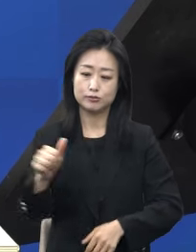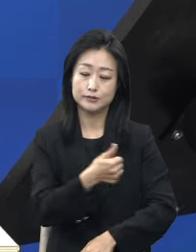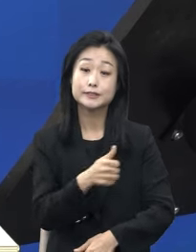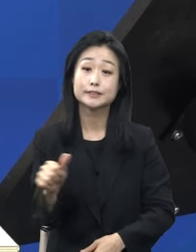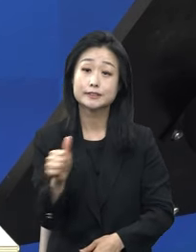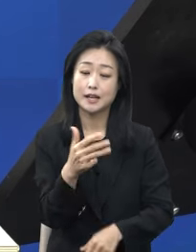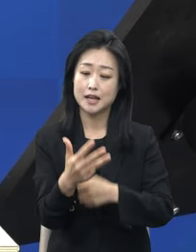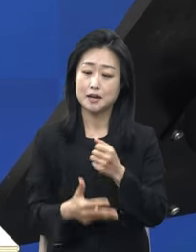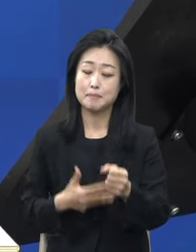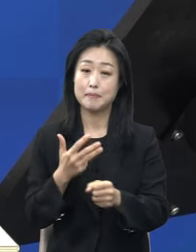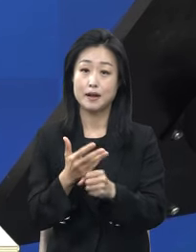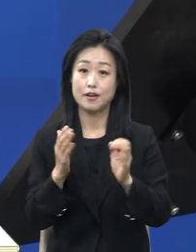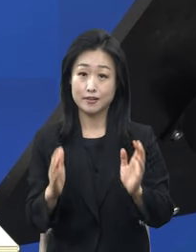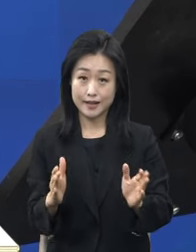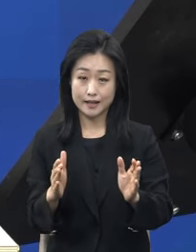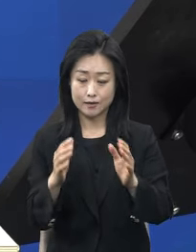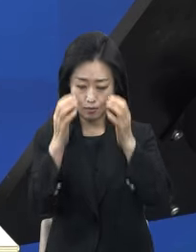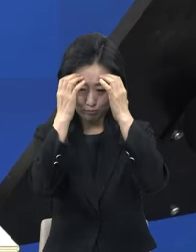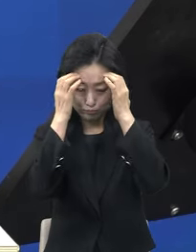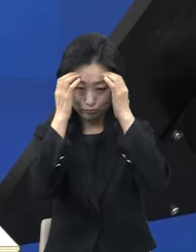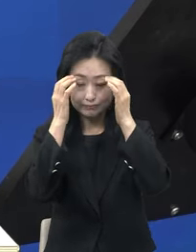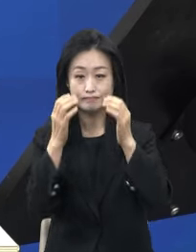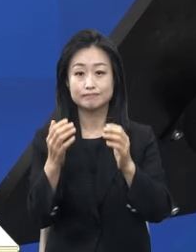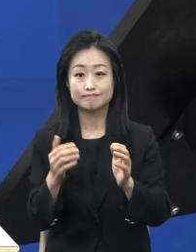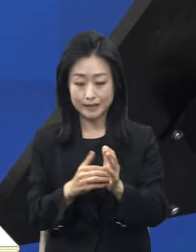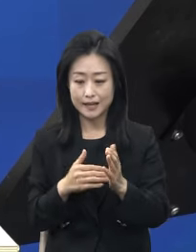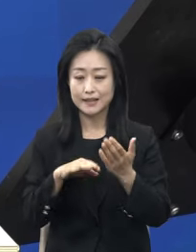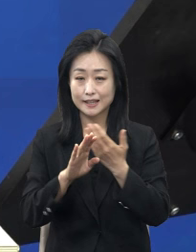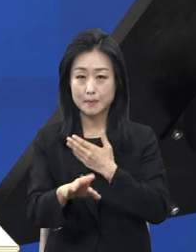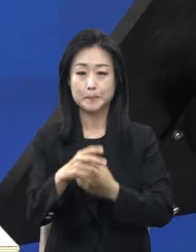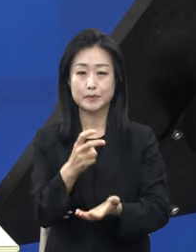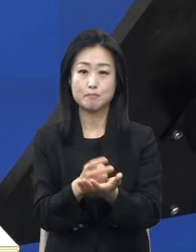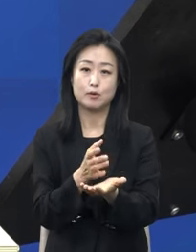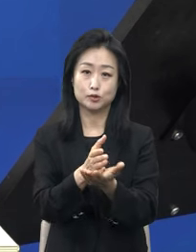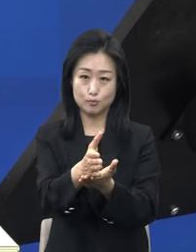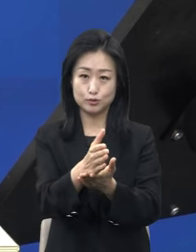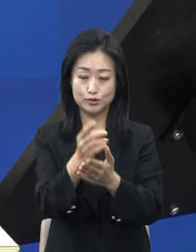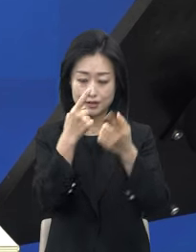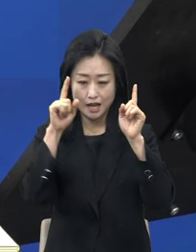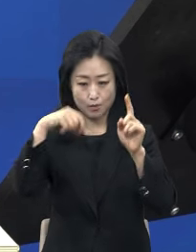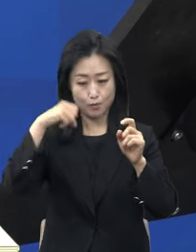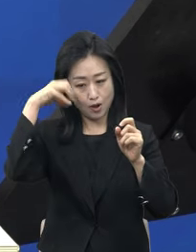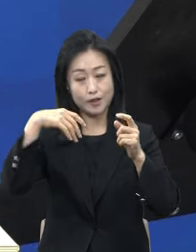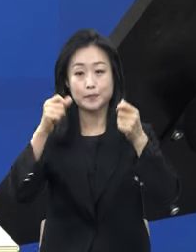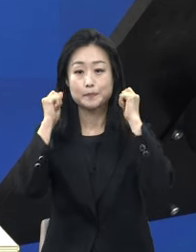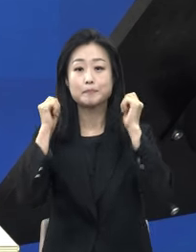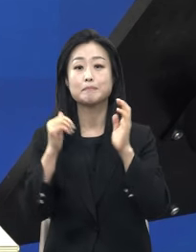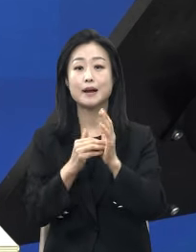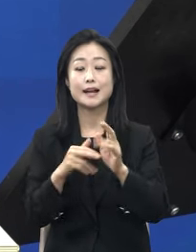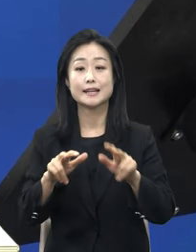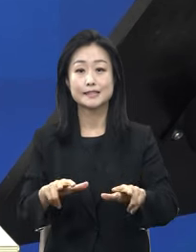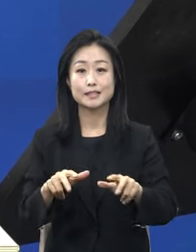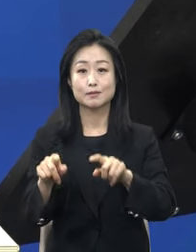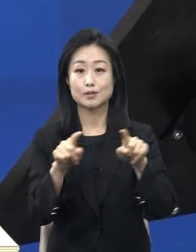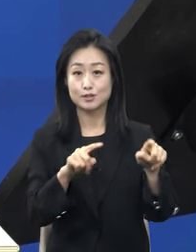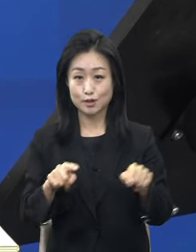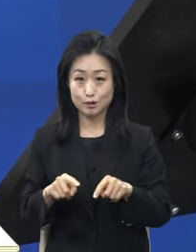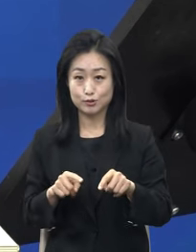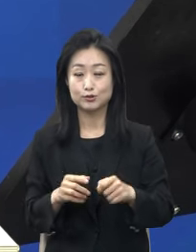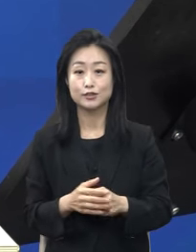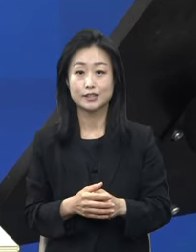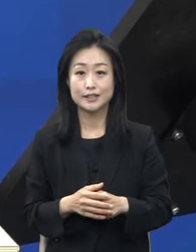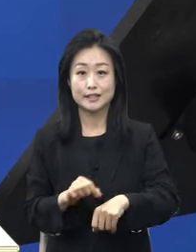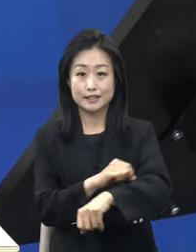걸쳐 법대를 졸업하였고, 그 후 법률 전문가가 되고자 로스쿨을 졸업하였습니다. 지금은 전북특별자치도